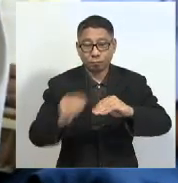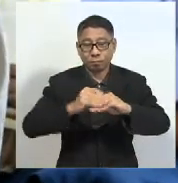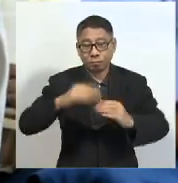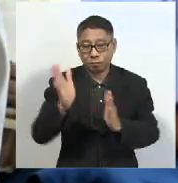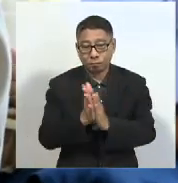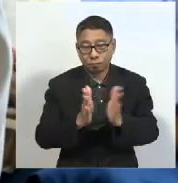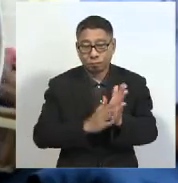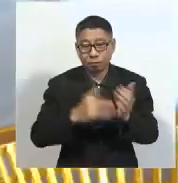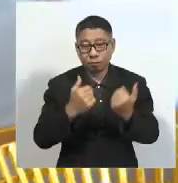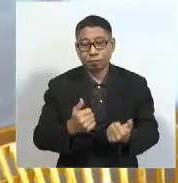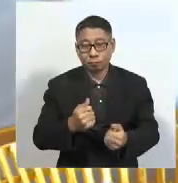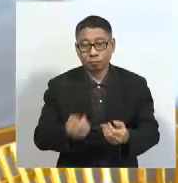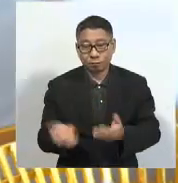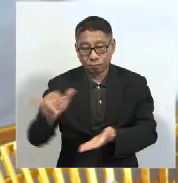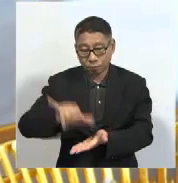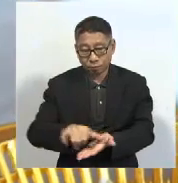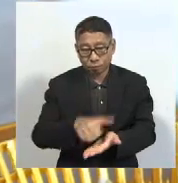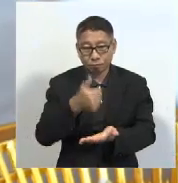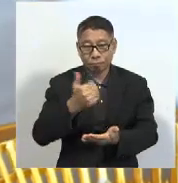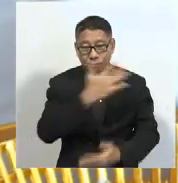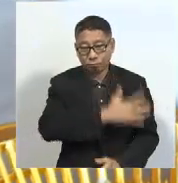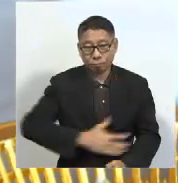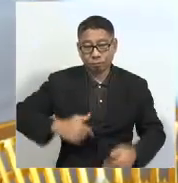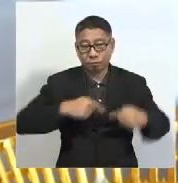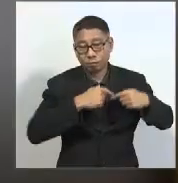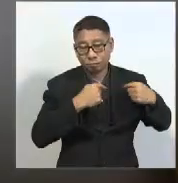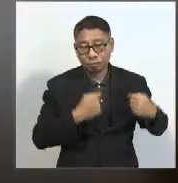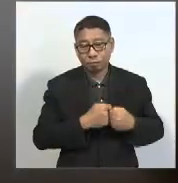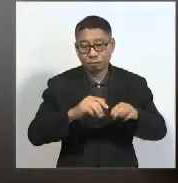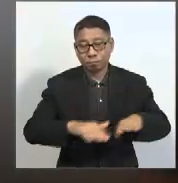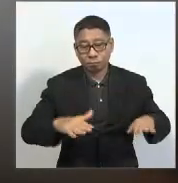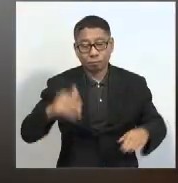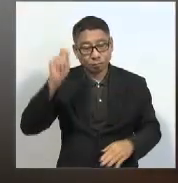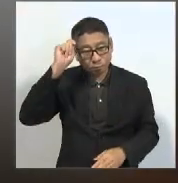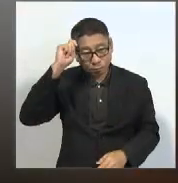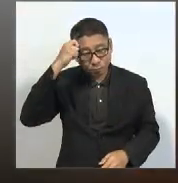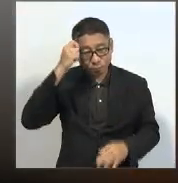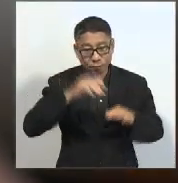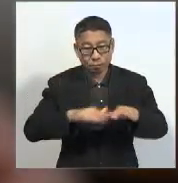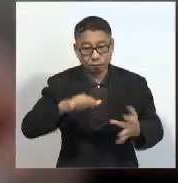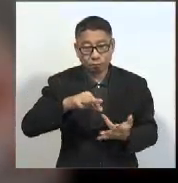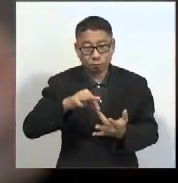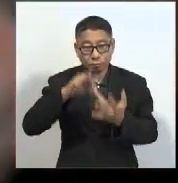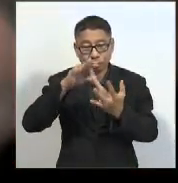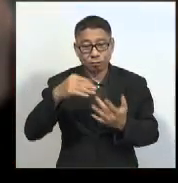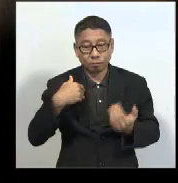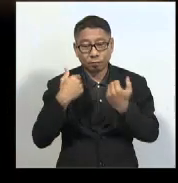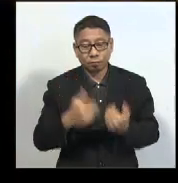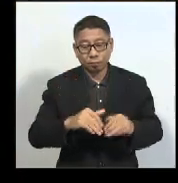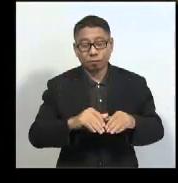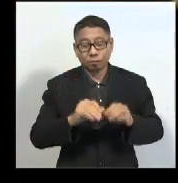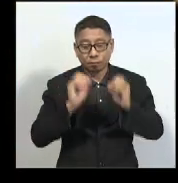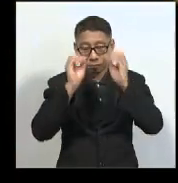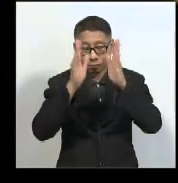การเรียนรู้และฟื้นฟูสมรรถภาพทางร่างกายและจิตใจเด็กออทิสติกและเด็กพิเศษนะคะก็จะมีอาจ